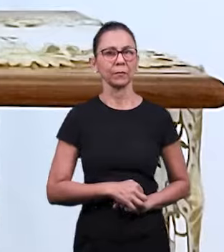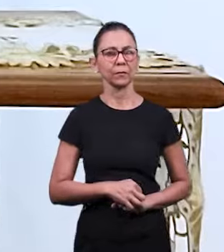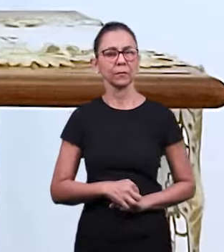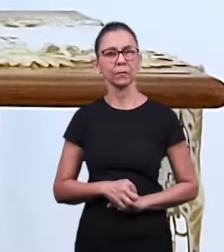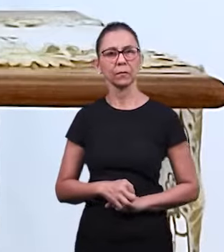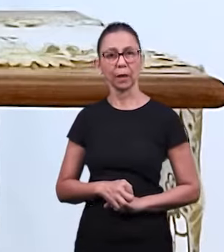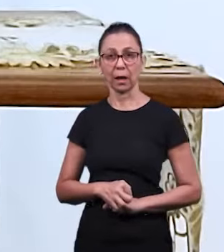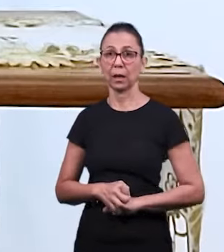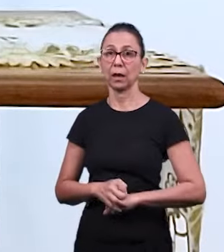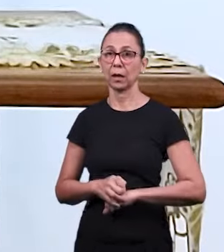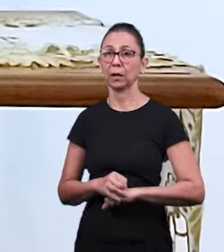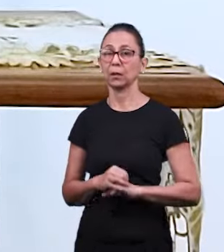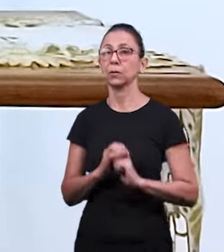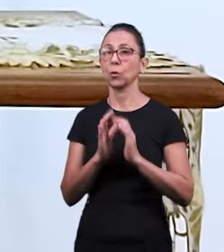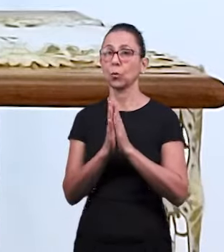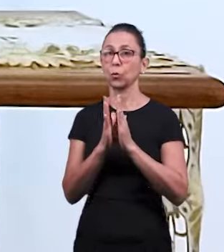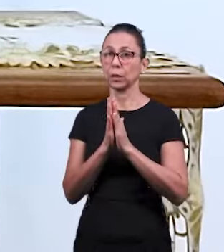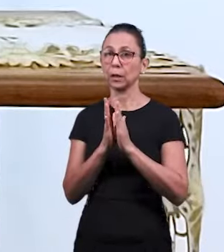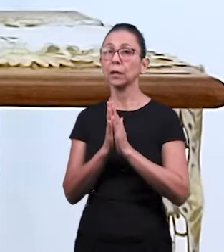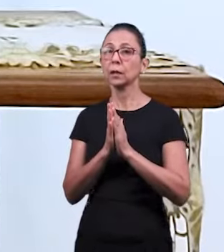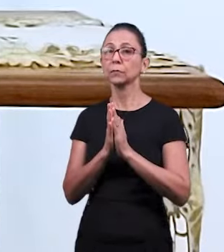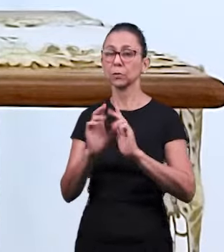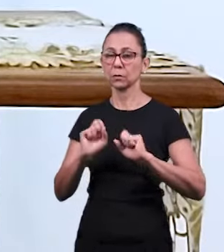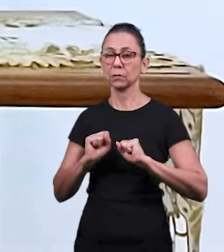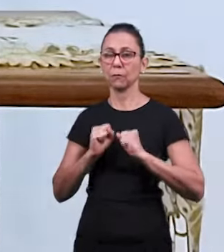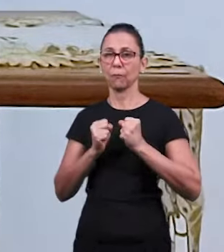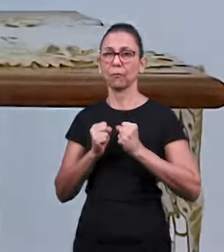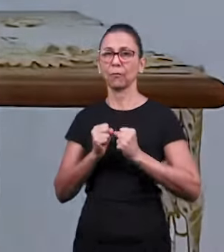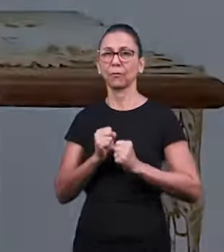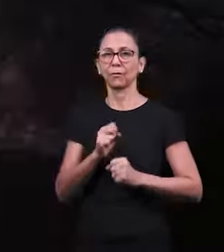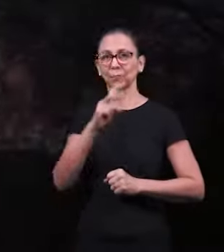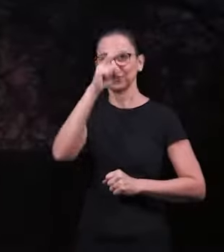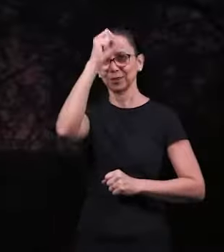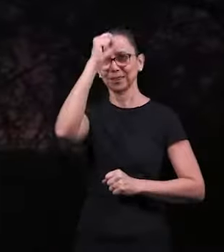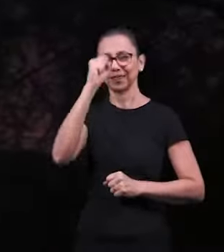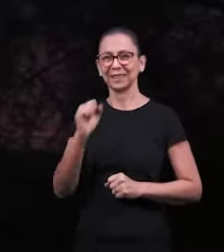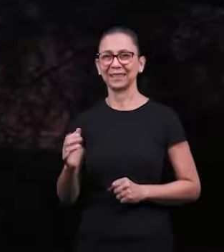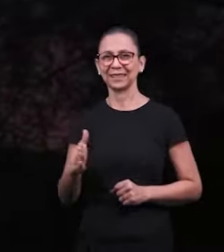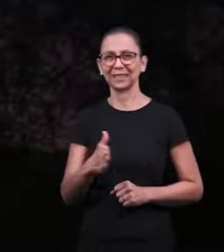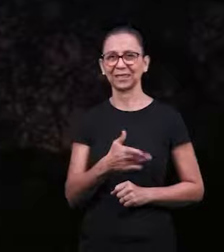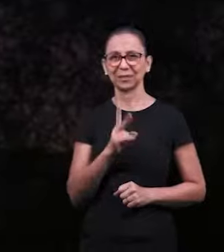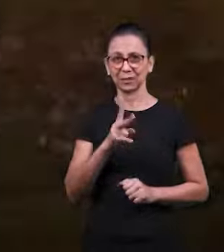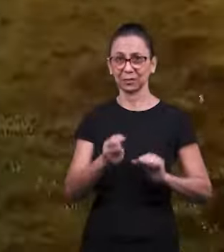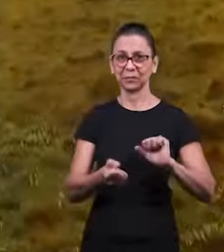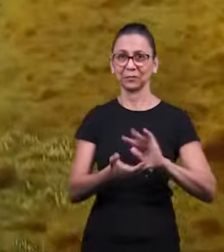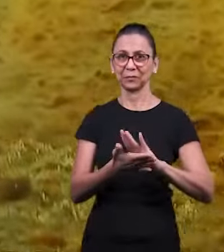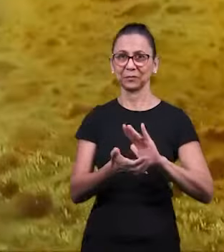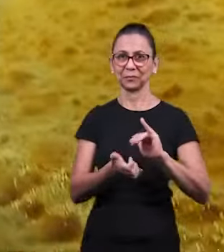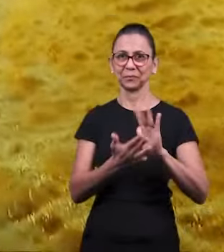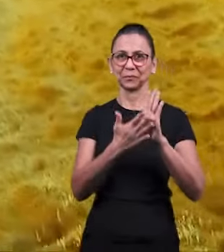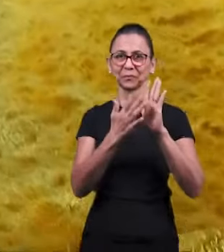Молитва поддерживает церковь. Давайте мы споем еще один псалом Господу.